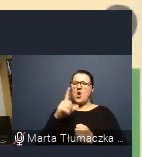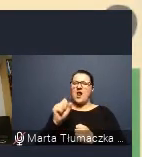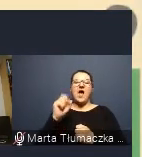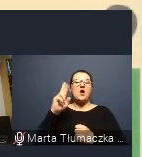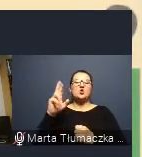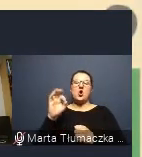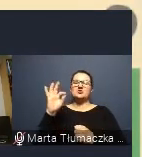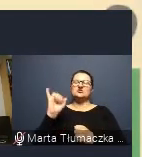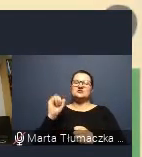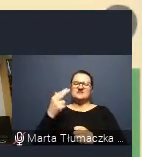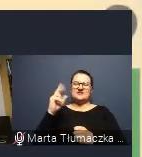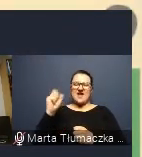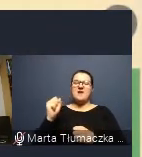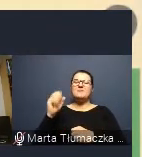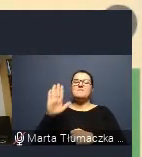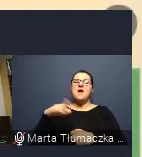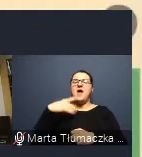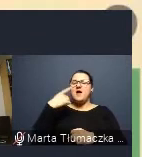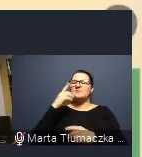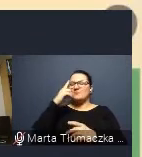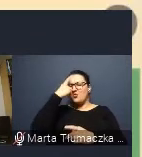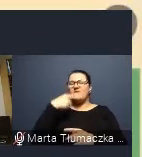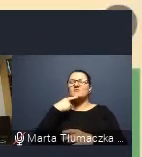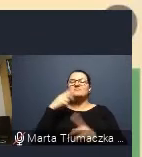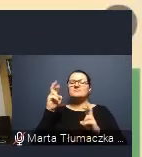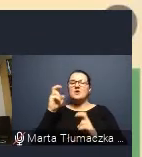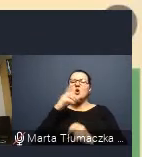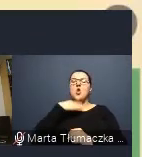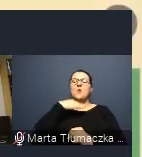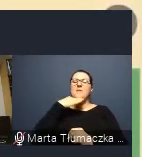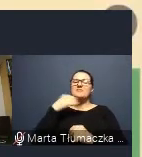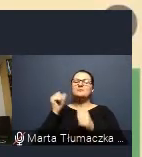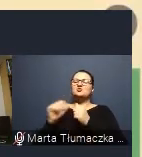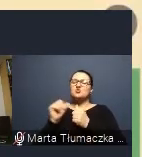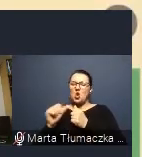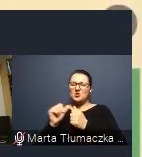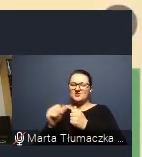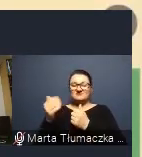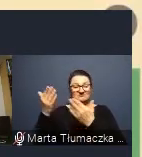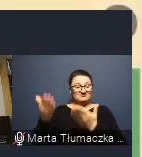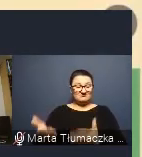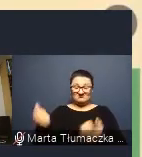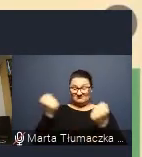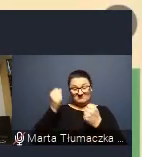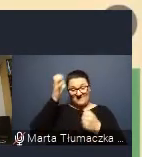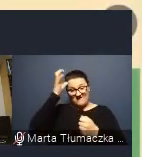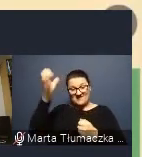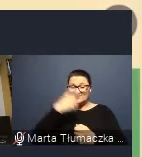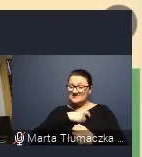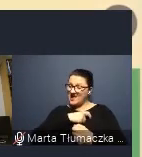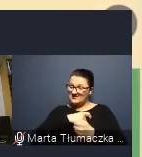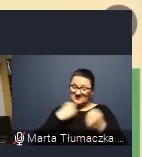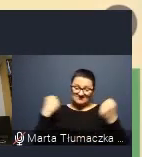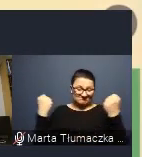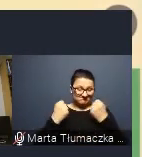która prowadzi blog Logopeda Przedszkolny i człowiek o wielkiej wiedzy i wielkim sercu. Dlaczego? Ponieważ była